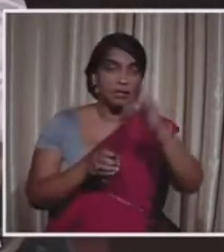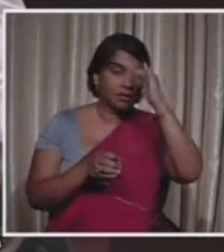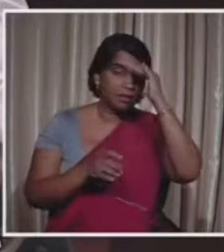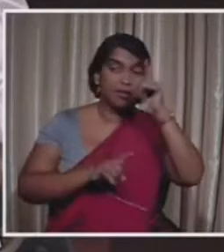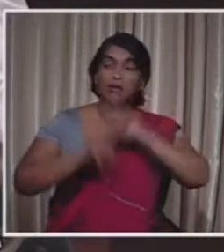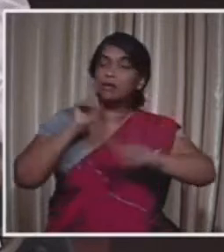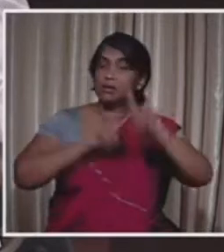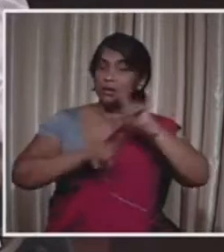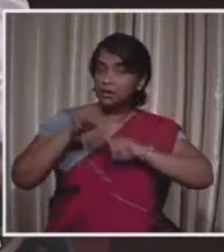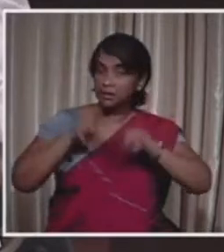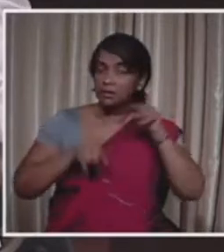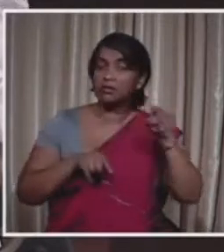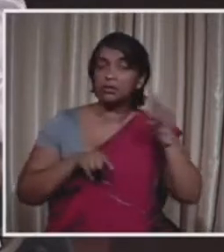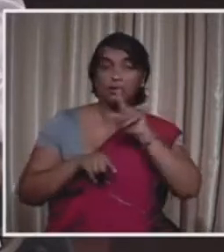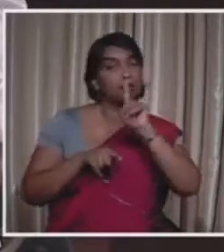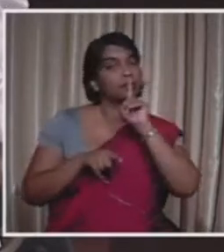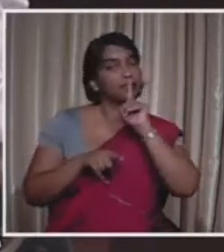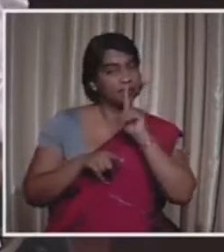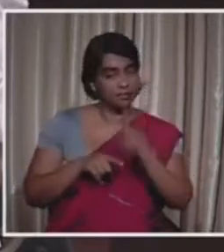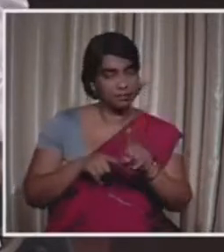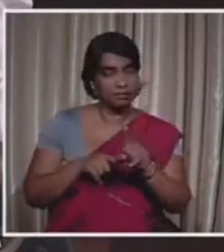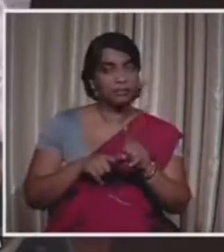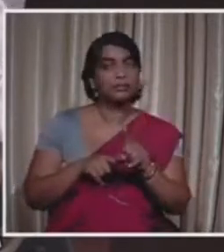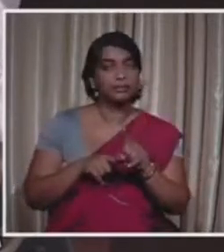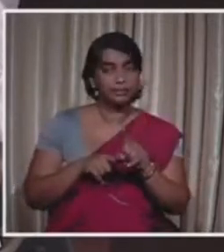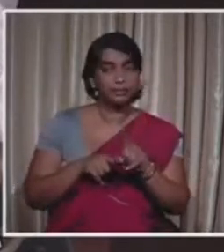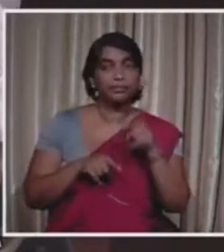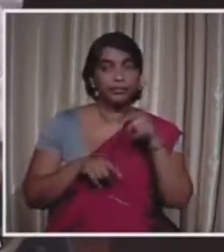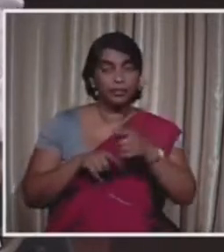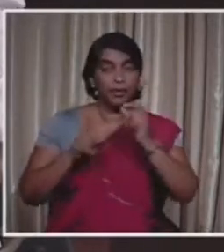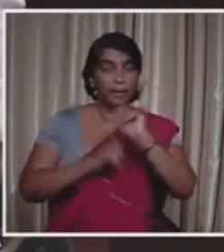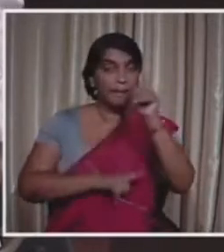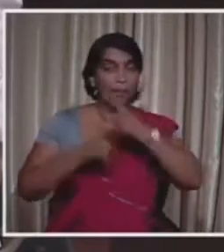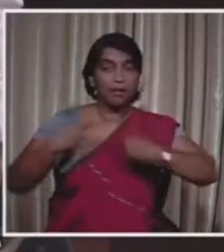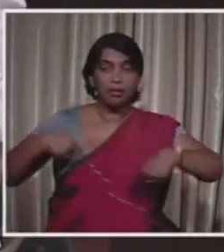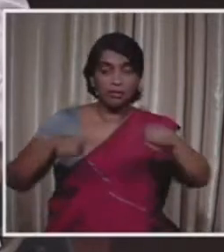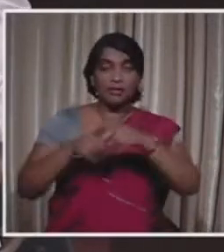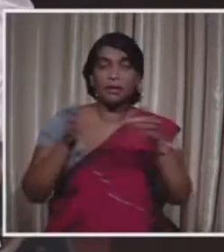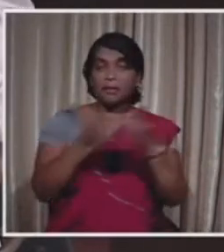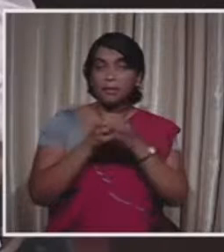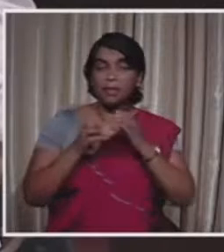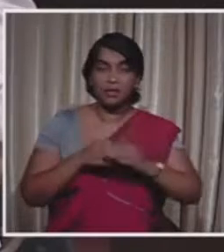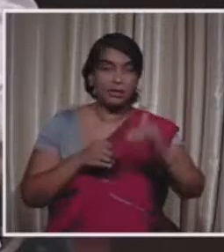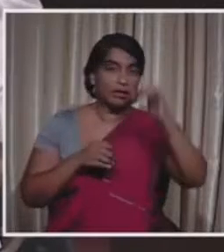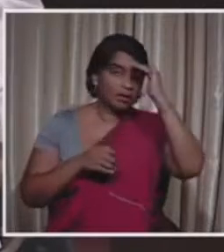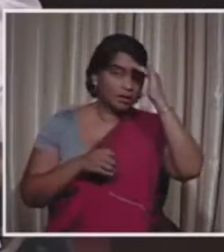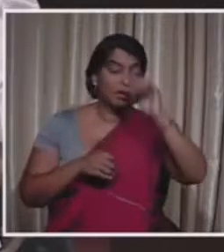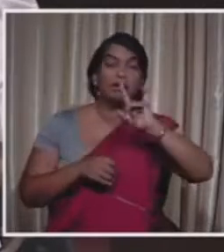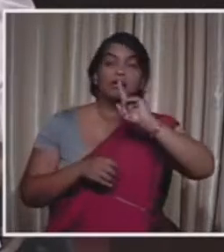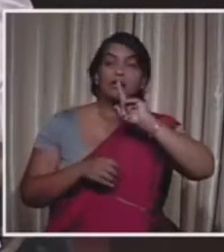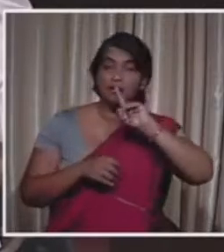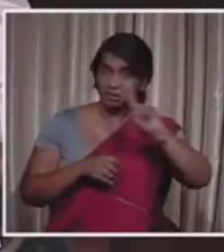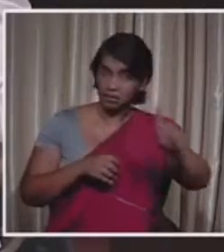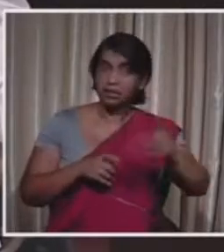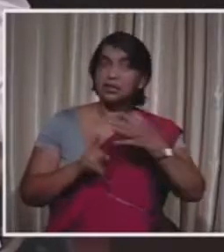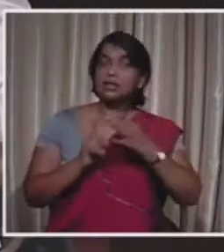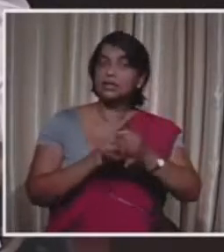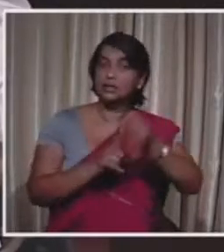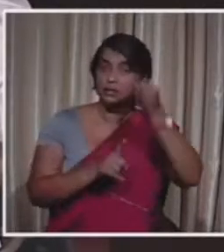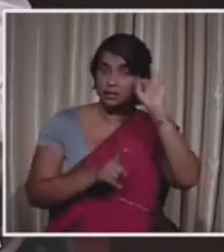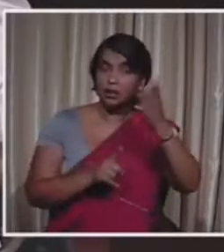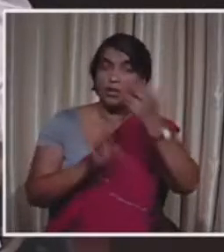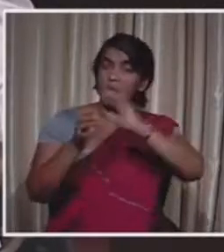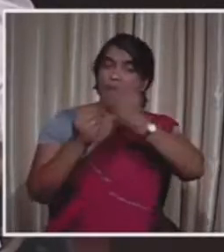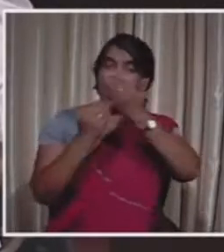රැස්වීමේදී ඔබතුමා කිව්වා මේ සභාවේ ඉන්න පක්ෂ නායකයෝ හැමෝම ගිහිලා කියනවා නම් ජනාධිපතිතුමාට